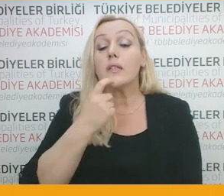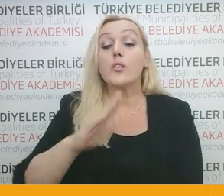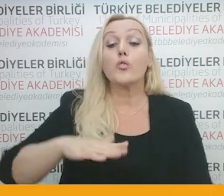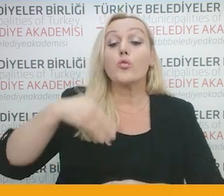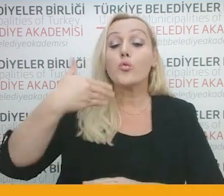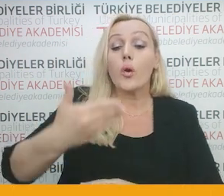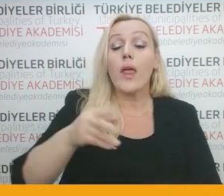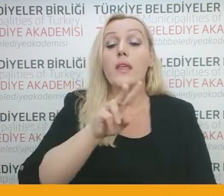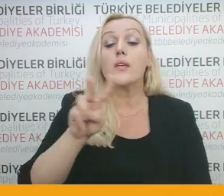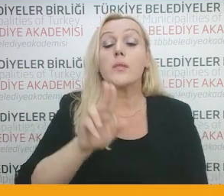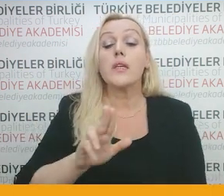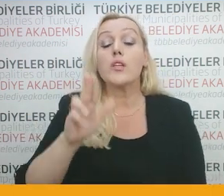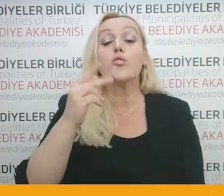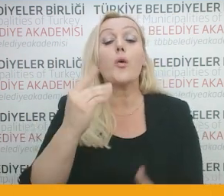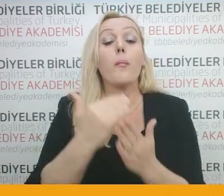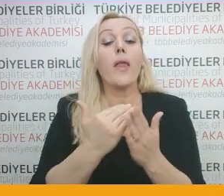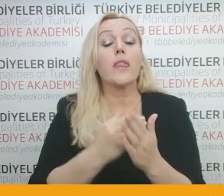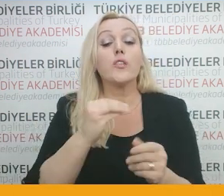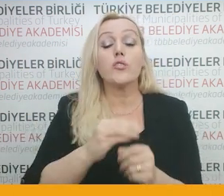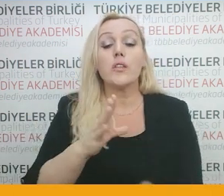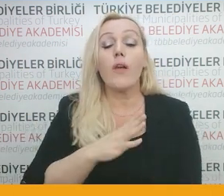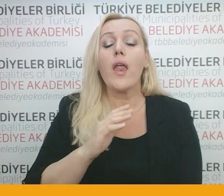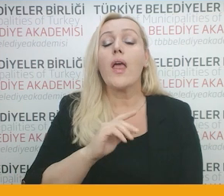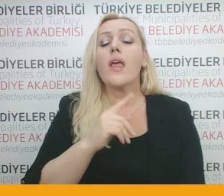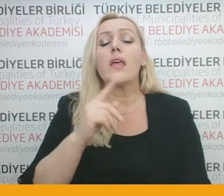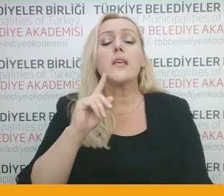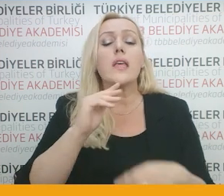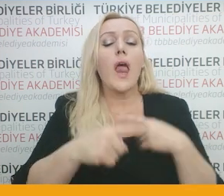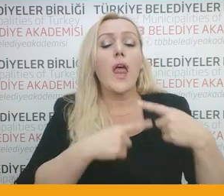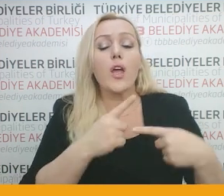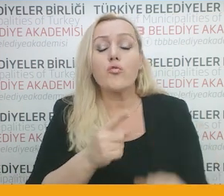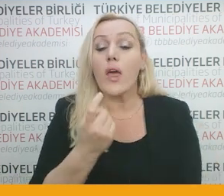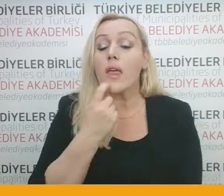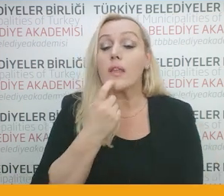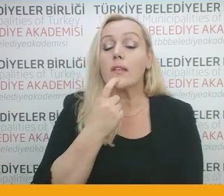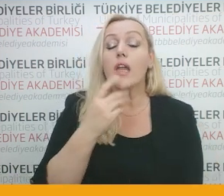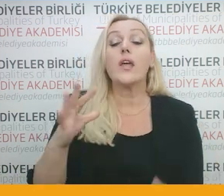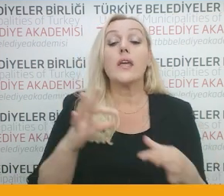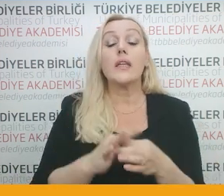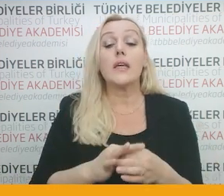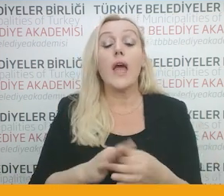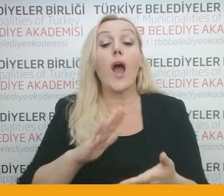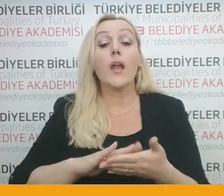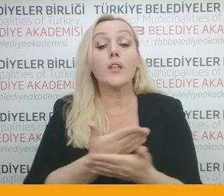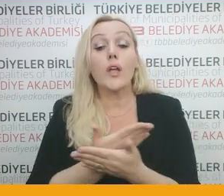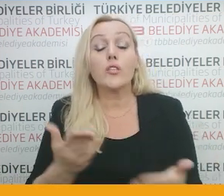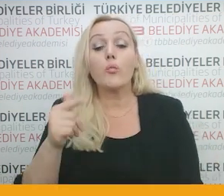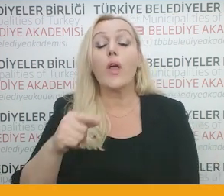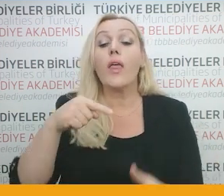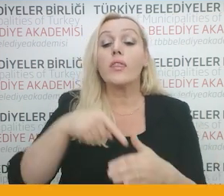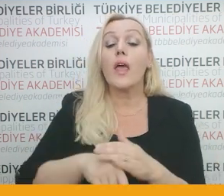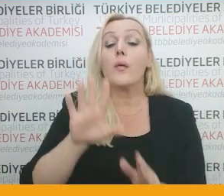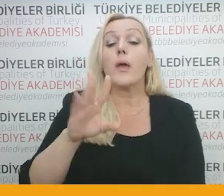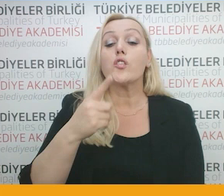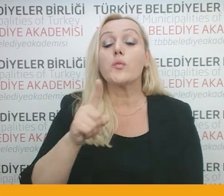yüklenme 27. maddede, gelecek yıllara yaygın yüklenmeler 28. maddede ilgili arkadaşlar bunların detaylarına